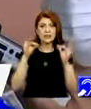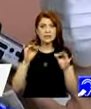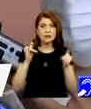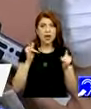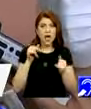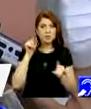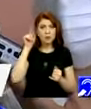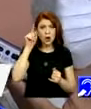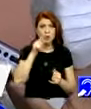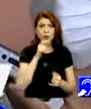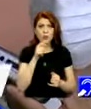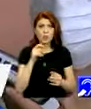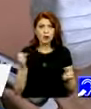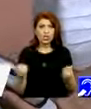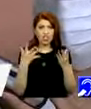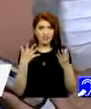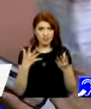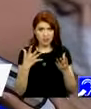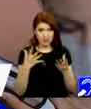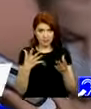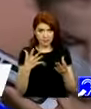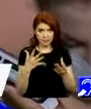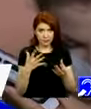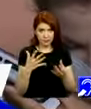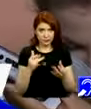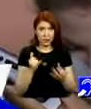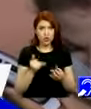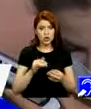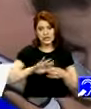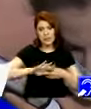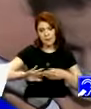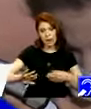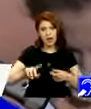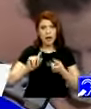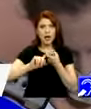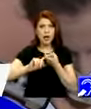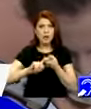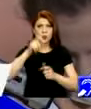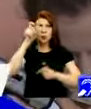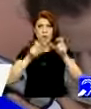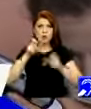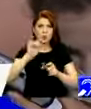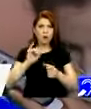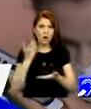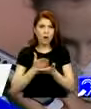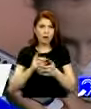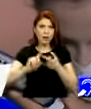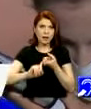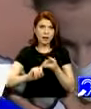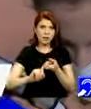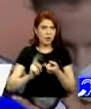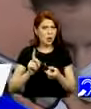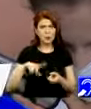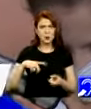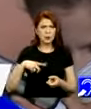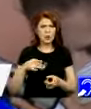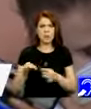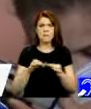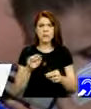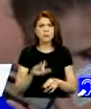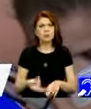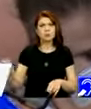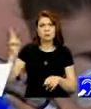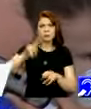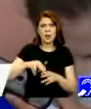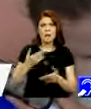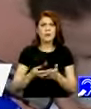cazului de infecție și izolarea contactilor, eventual vaccinarea lor. Nu trebuie măsuri suplimentare